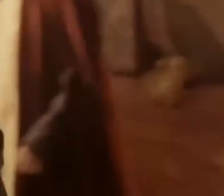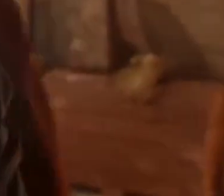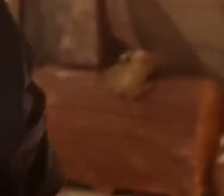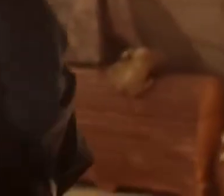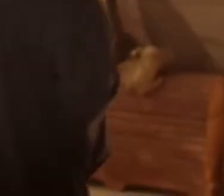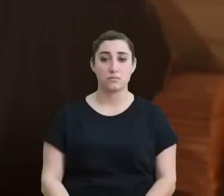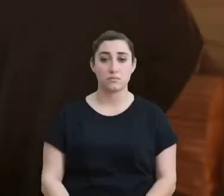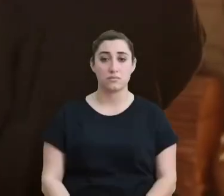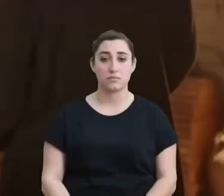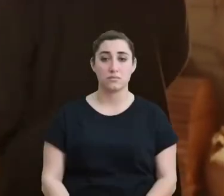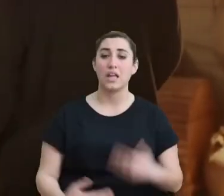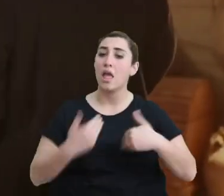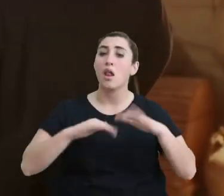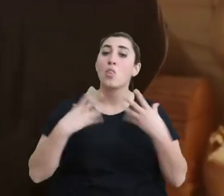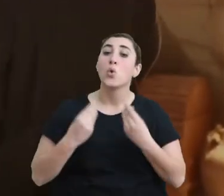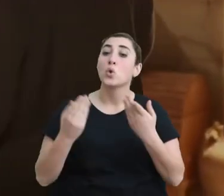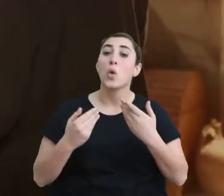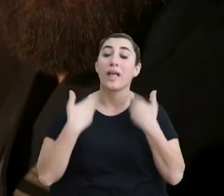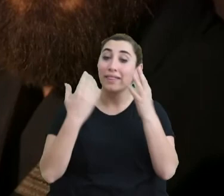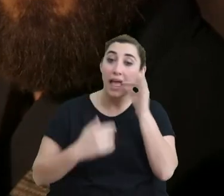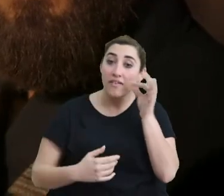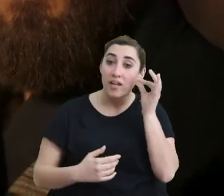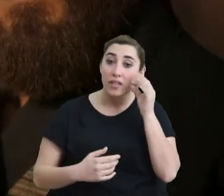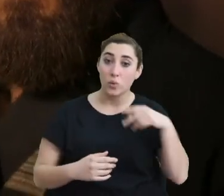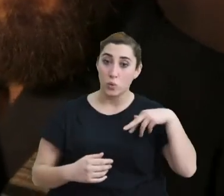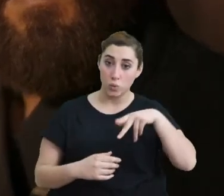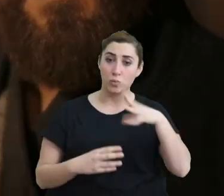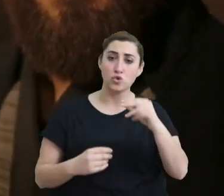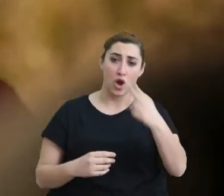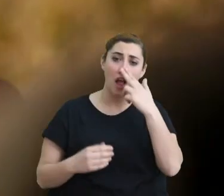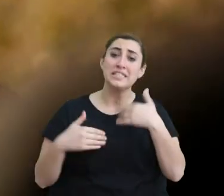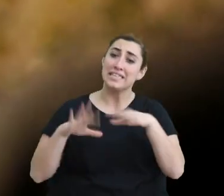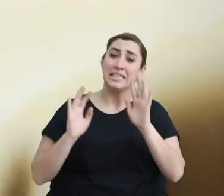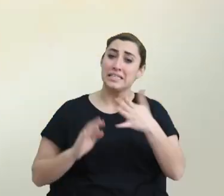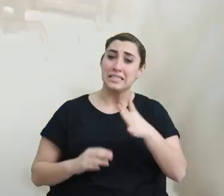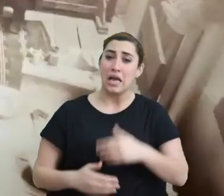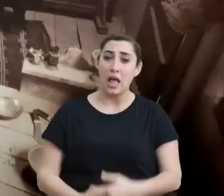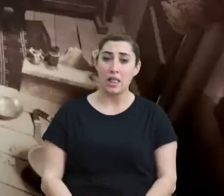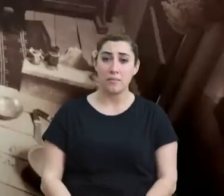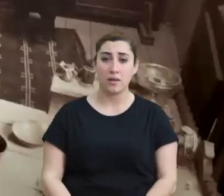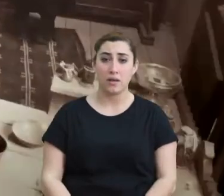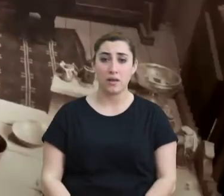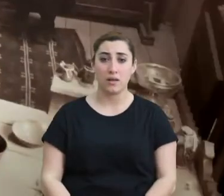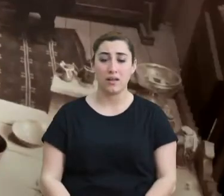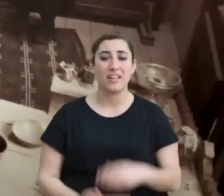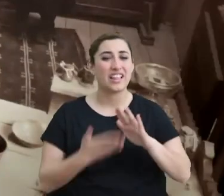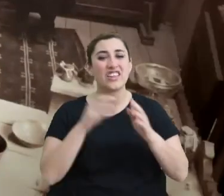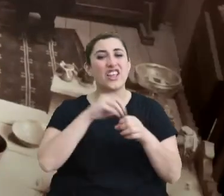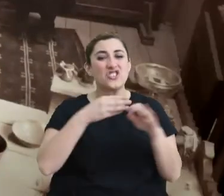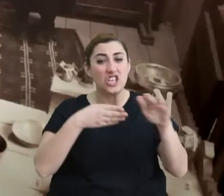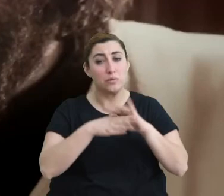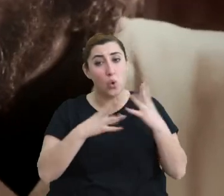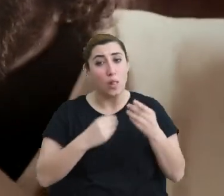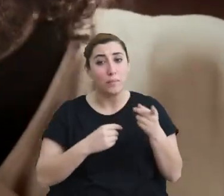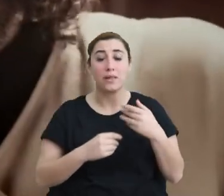karşılaşıp durdu. Yaranız nasıl olmuştur kadı efendi? Yürümeye pek alışkın değiliz belli. Derinin altına sirayet etmiş